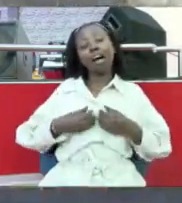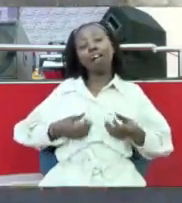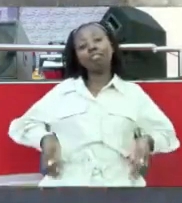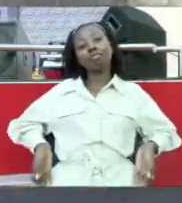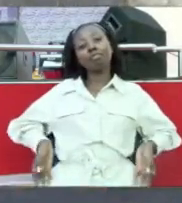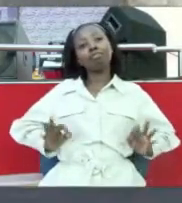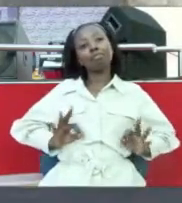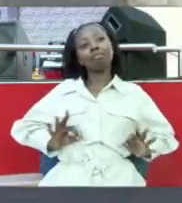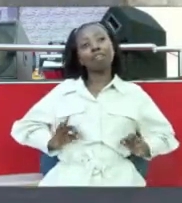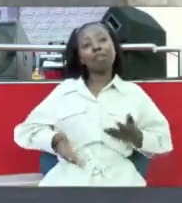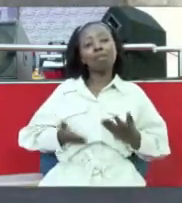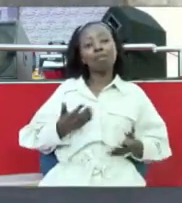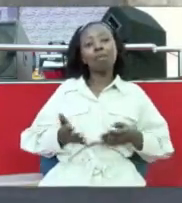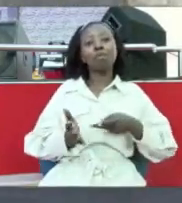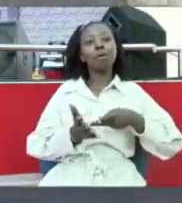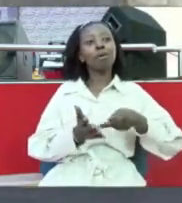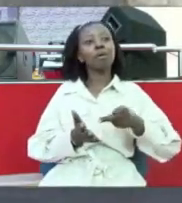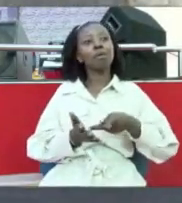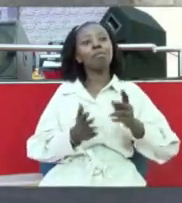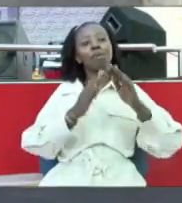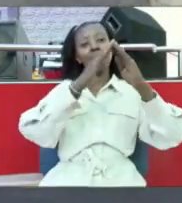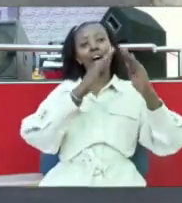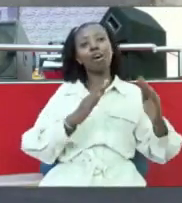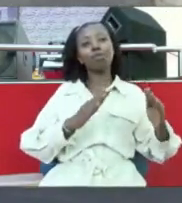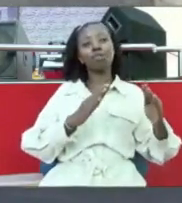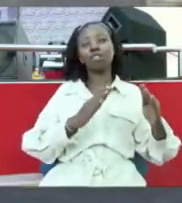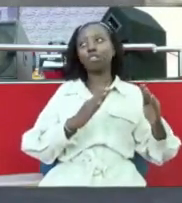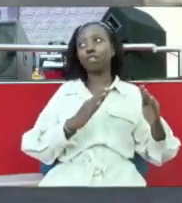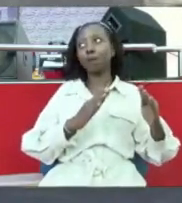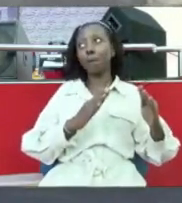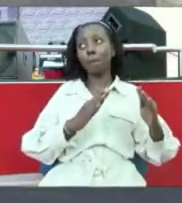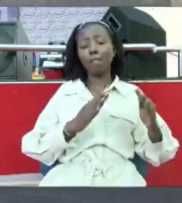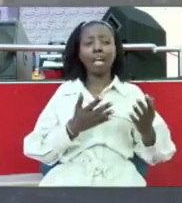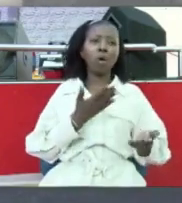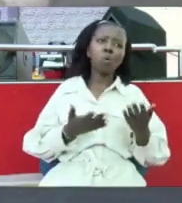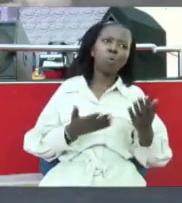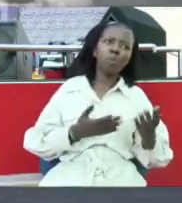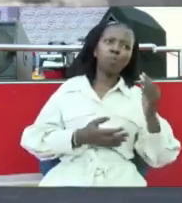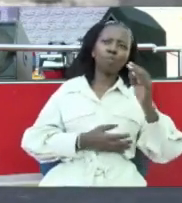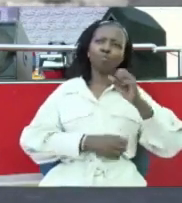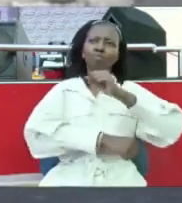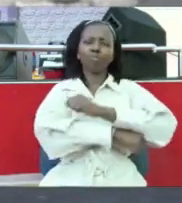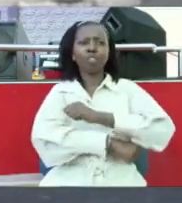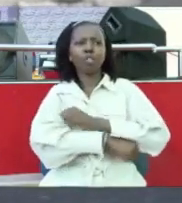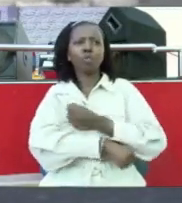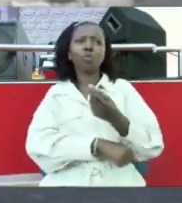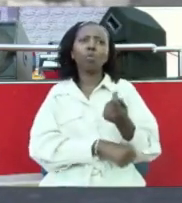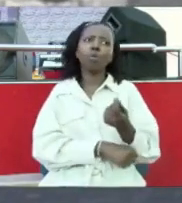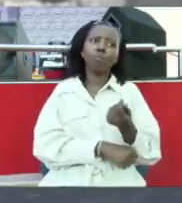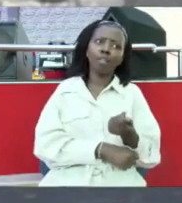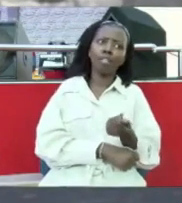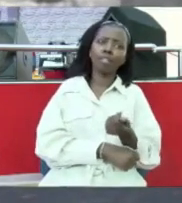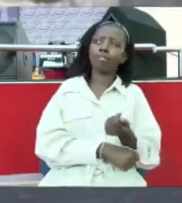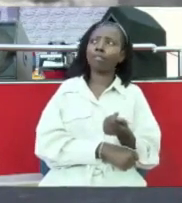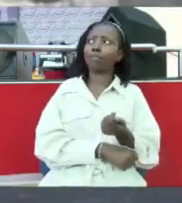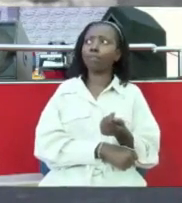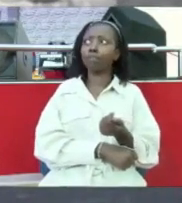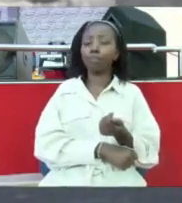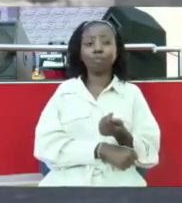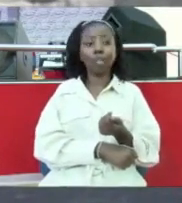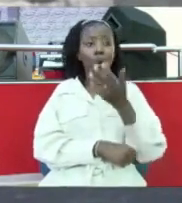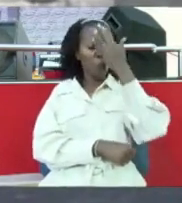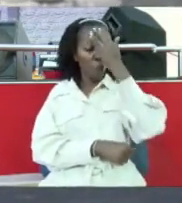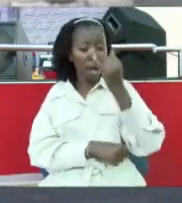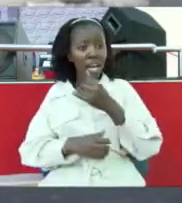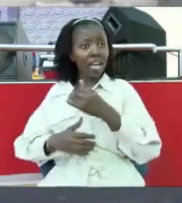wakati ulikuwa umelipa house. You have just come when I've just cleared some bills. Na fees. And school fees. Watoto. Ndio amekuja. And now kwa sababu yeye